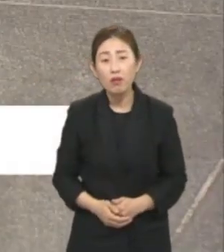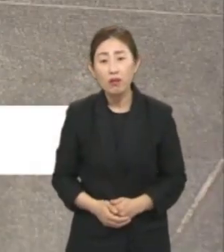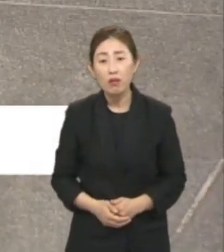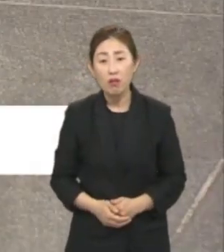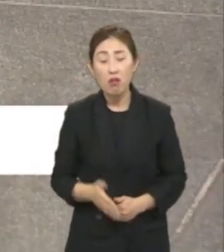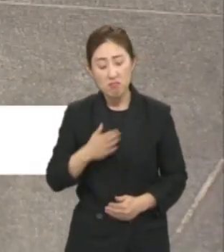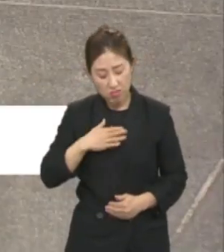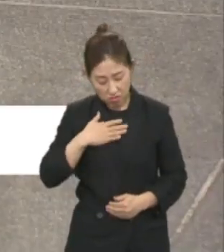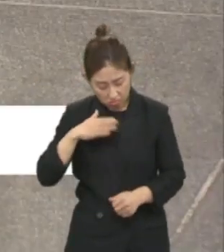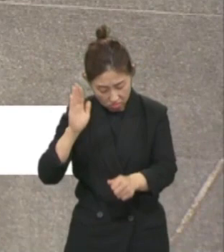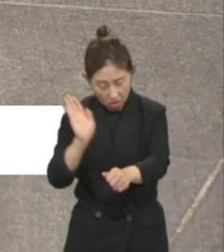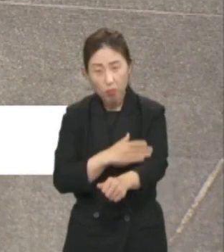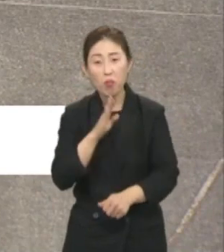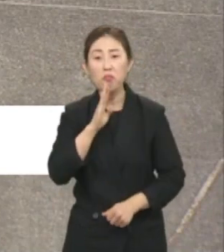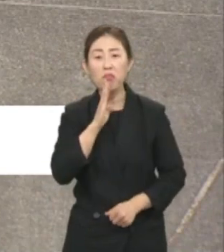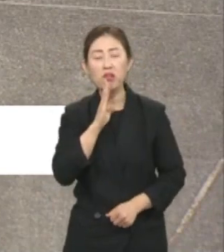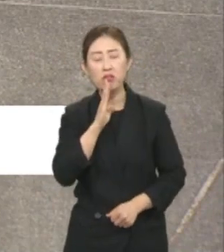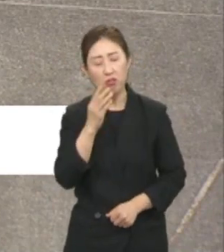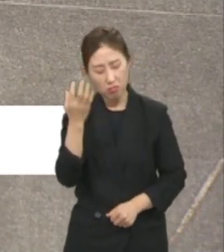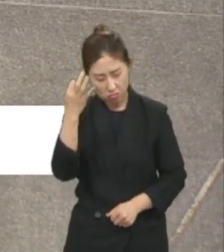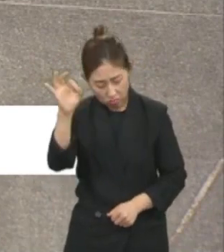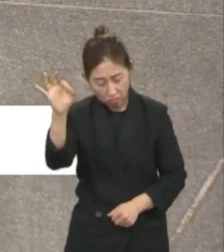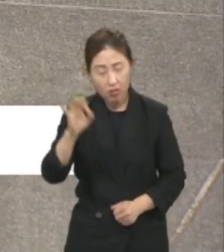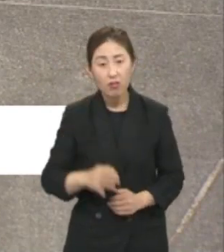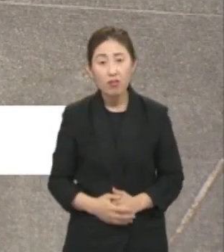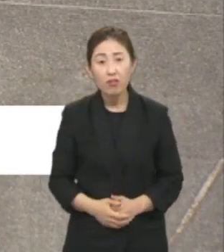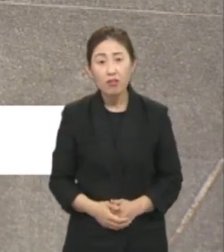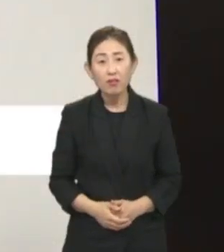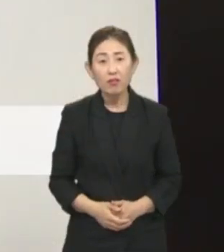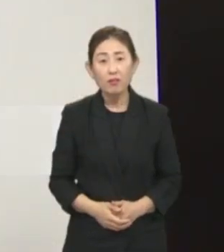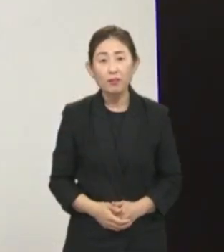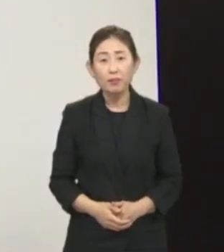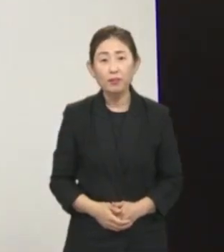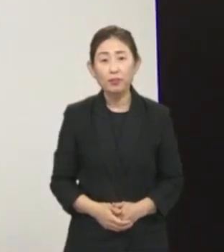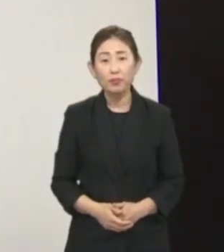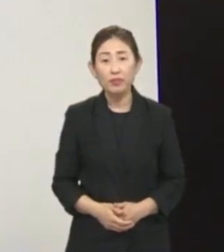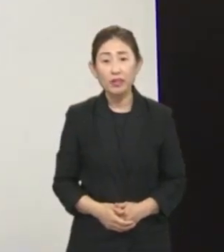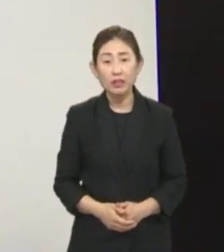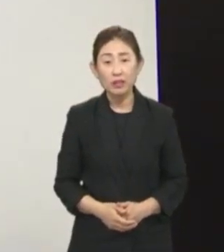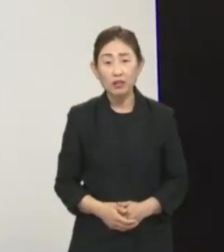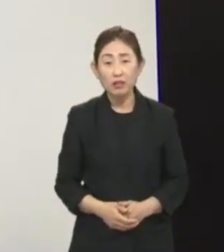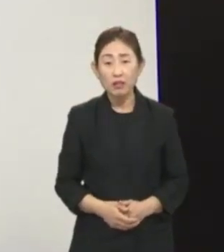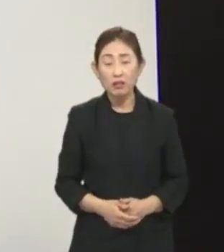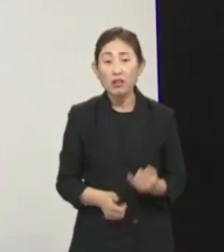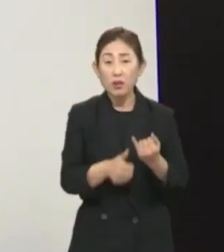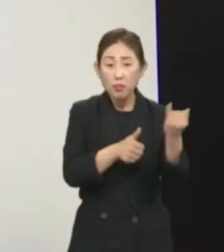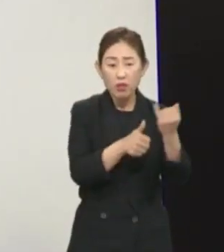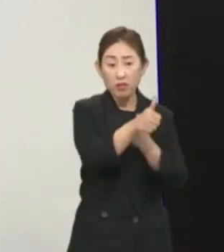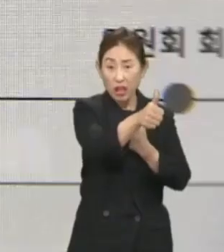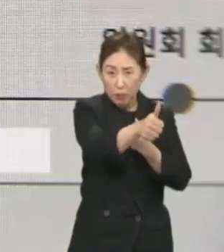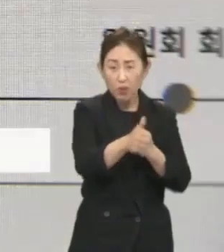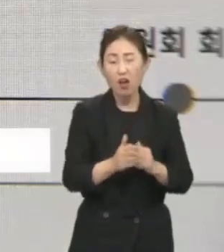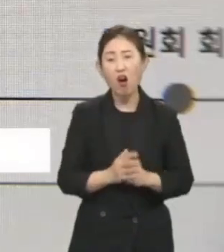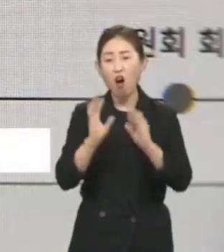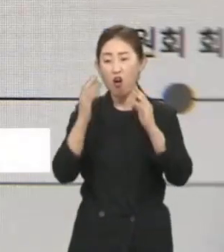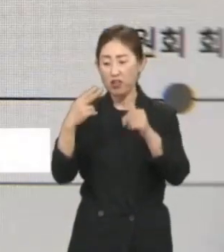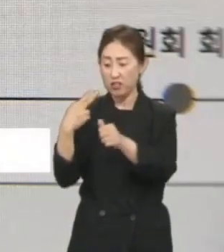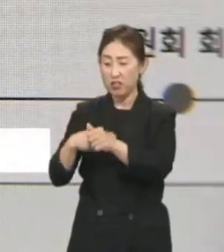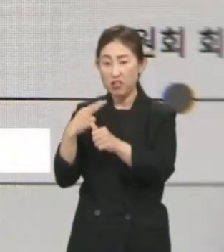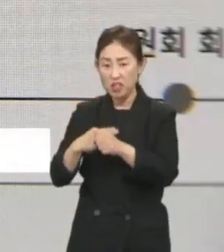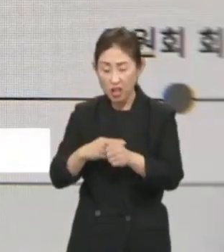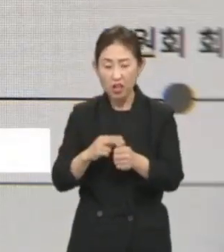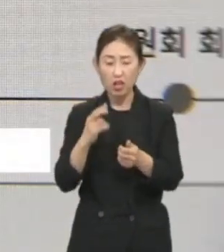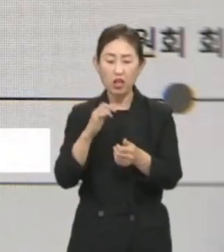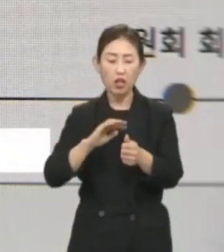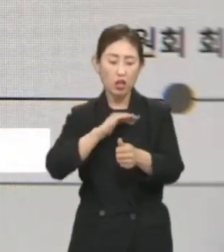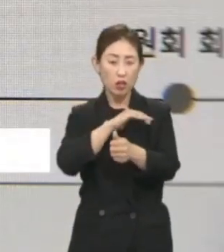거 맞아요. 이성적으로 행동하지 못한 거. 제 맞고요. 한편 피해 교사 A씨의 남편이 어린이집 교사의 인권